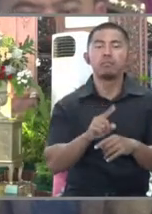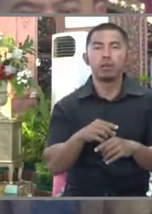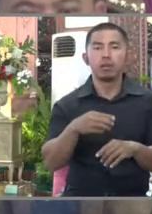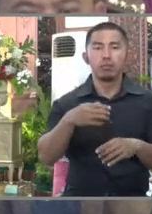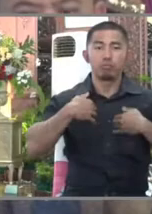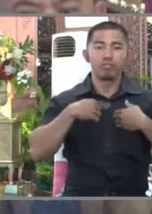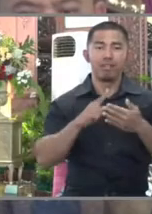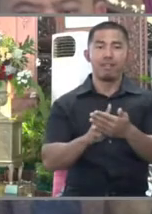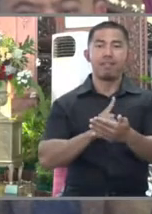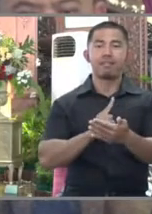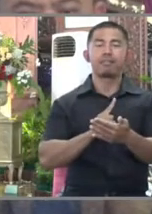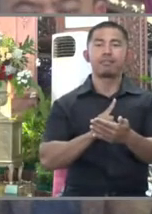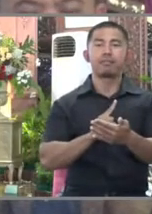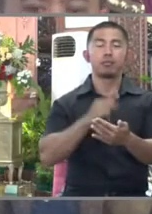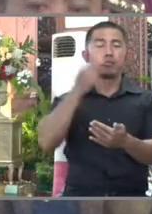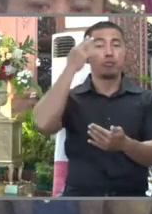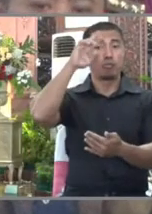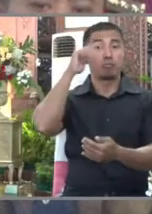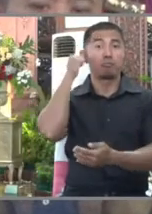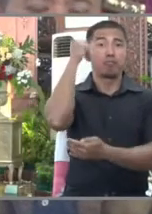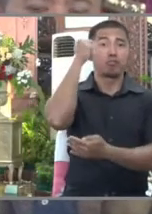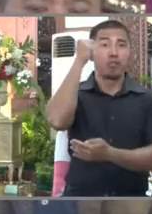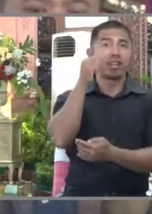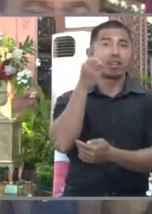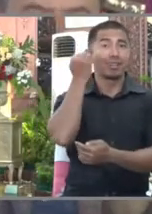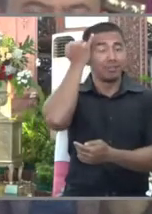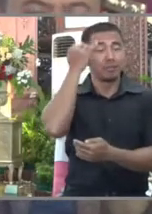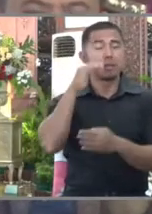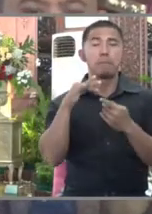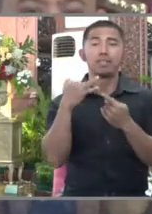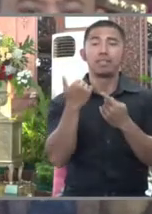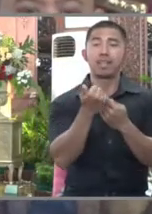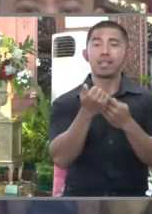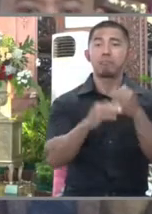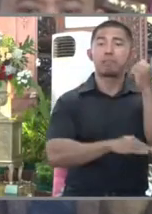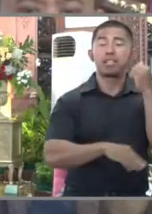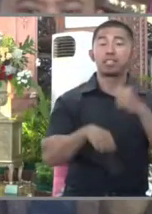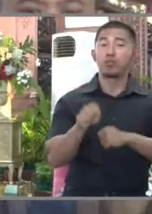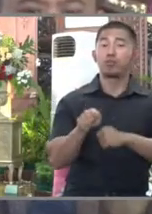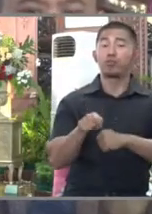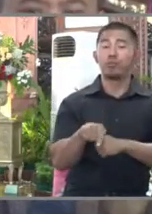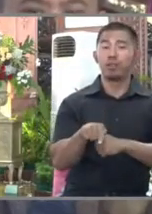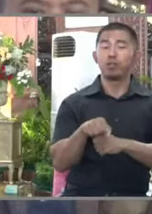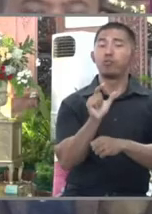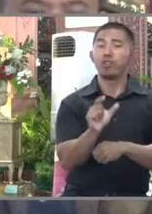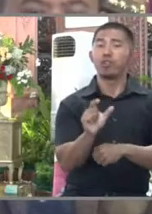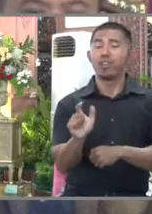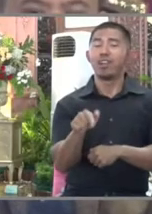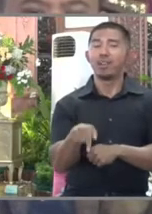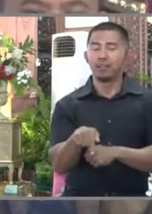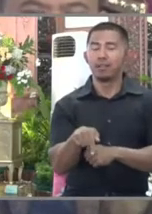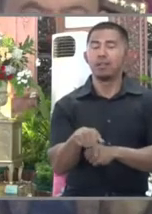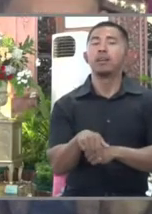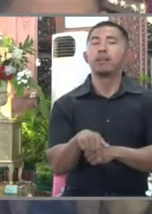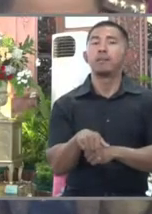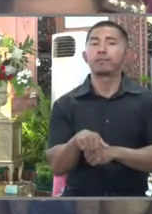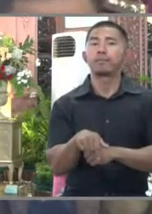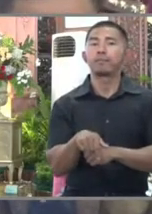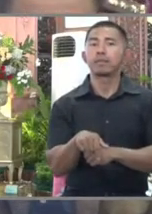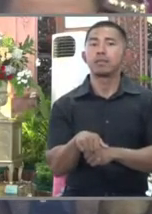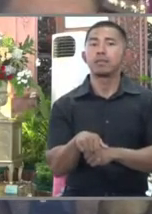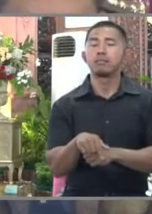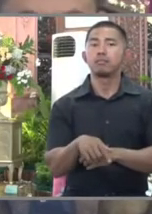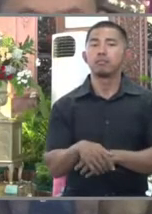punya hak untuk memperjuangkan aspirasi masyarakat berlandaskan hukum, undang-undang, maka